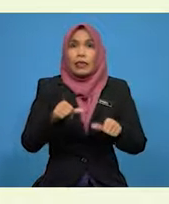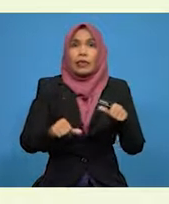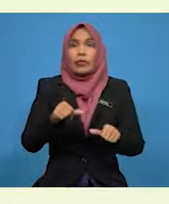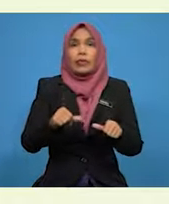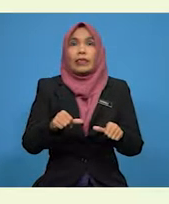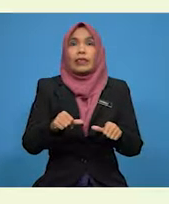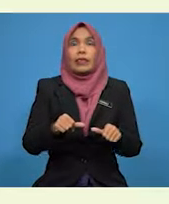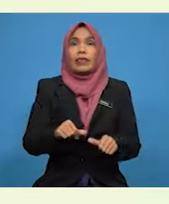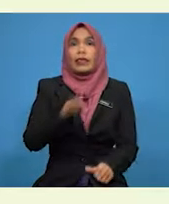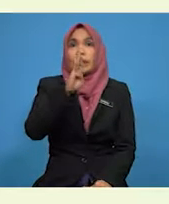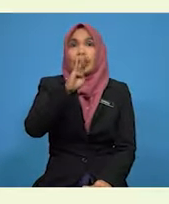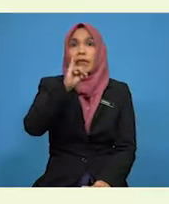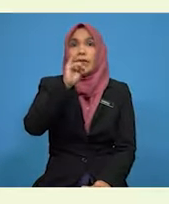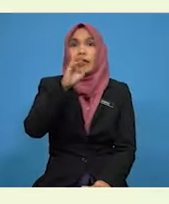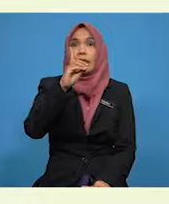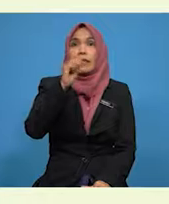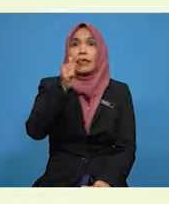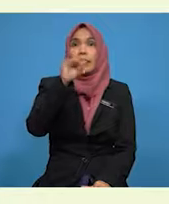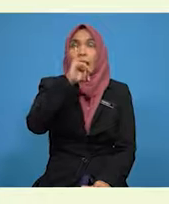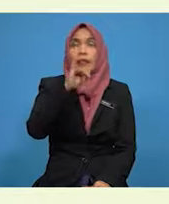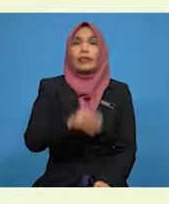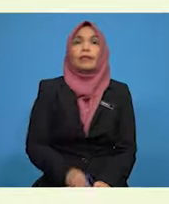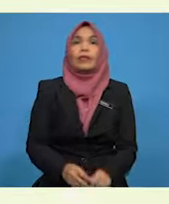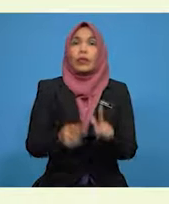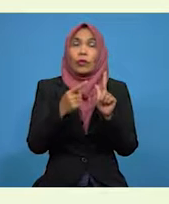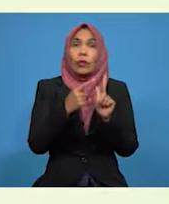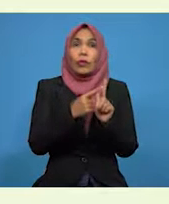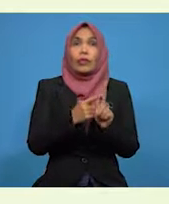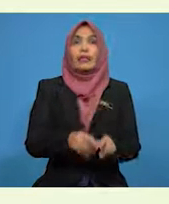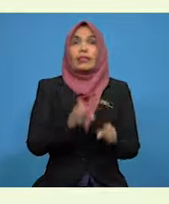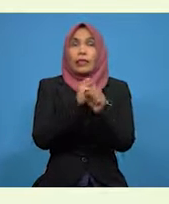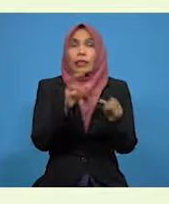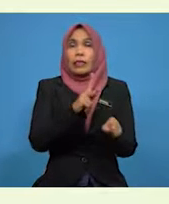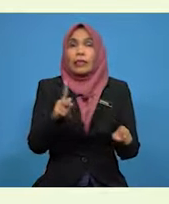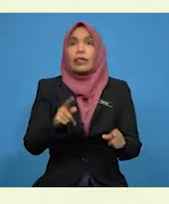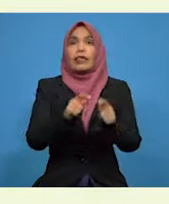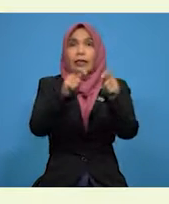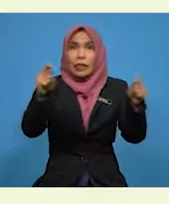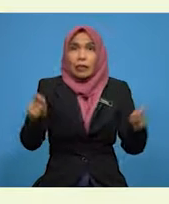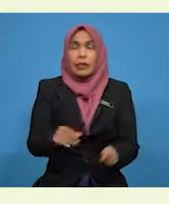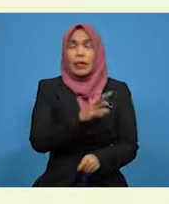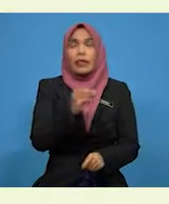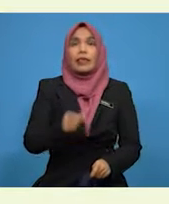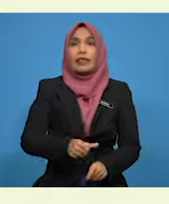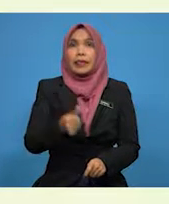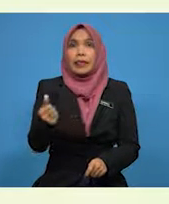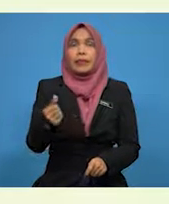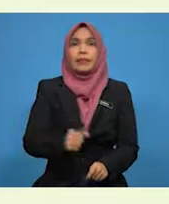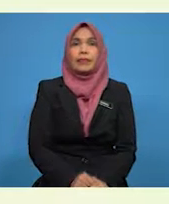poultry. Kedua, menyediakan tempat dan peralatan perindukan.